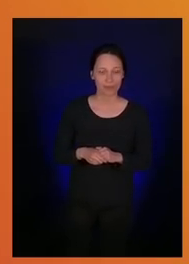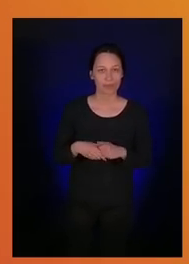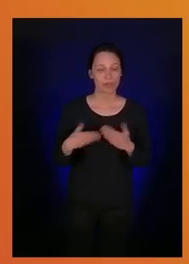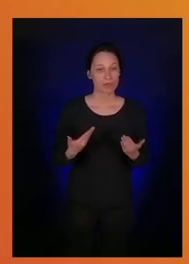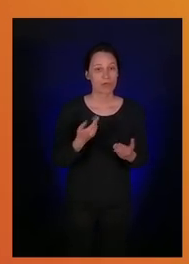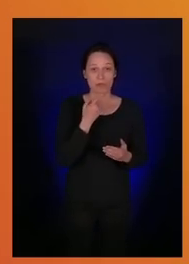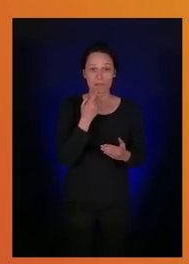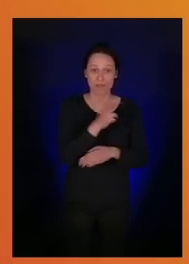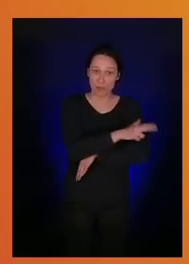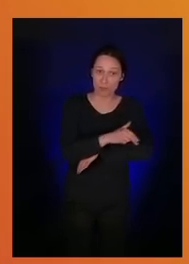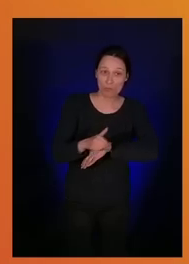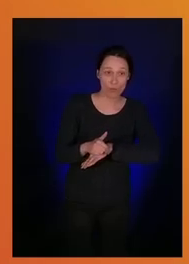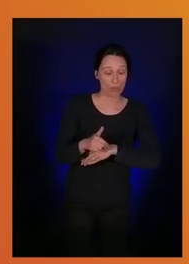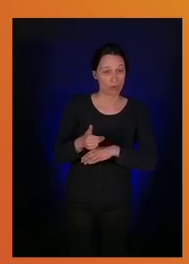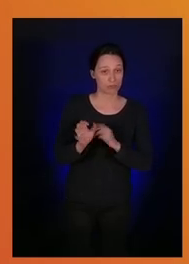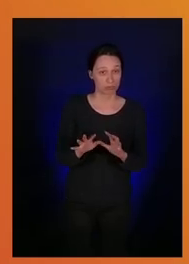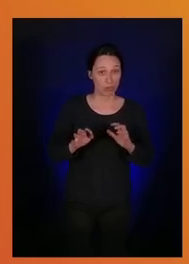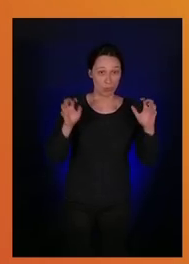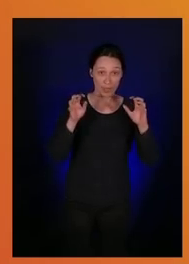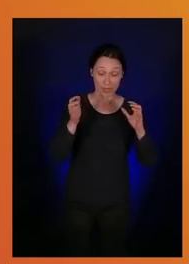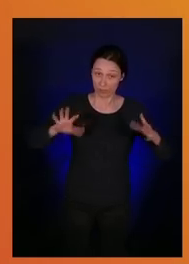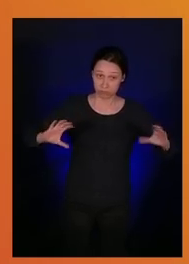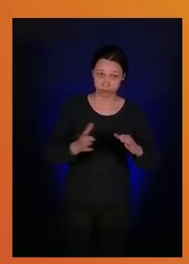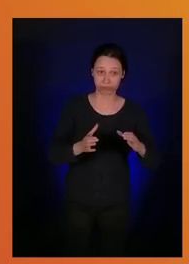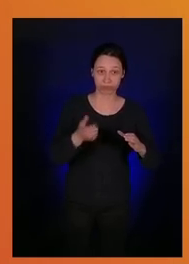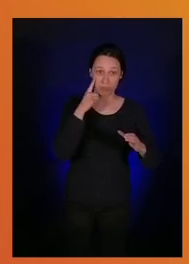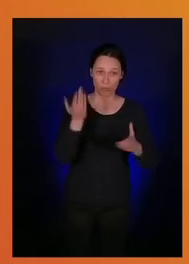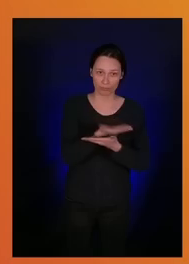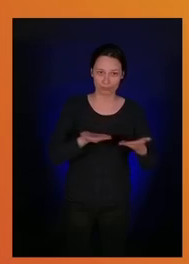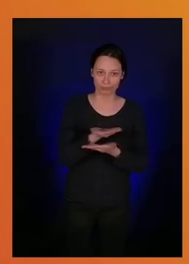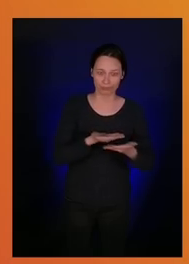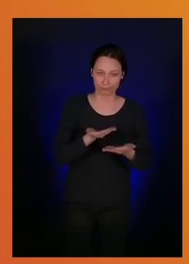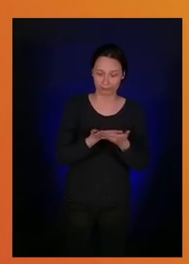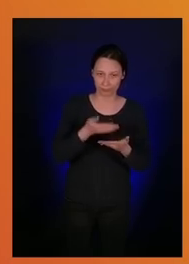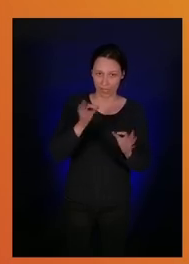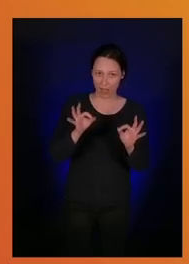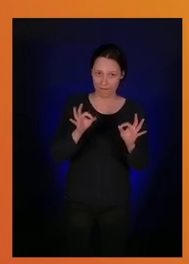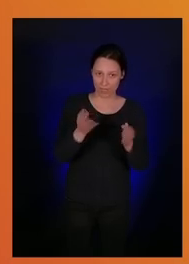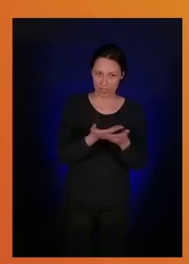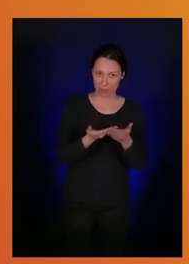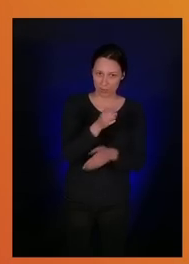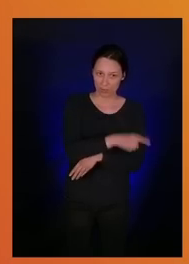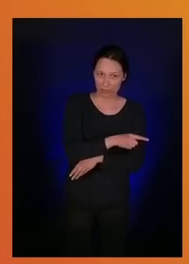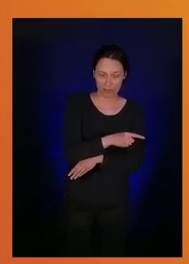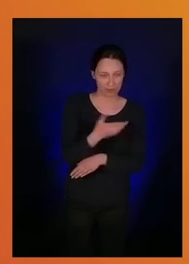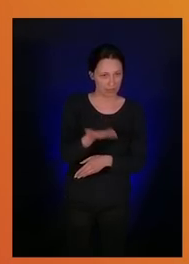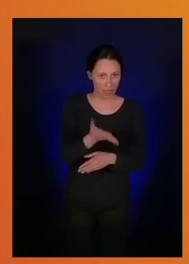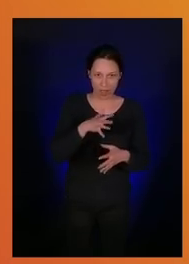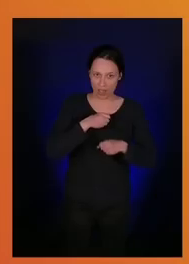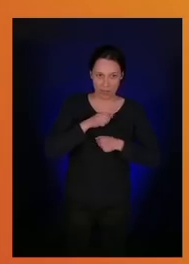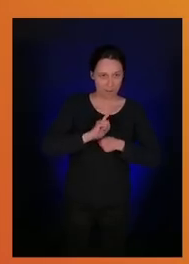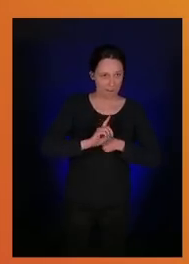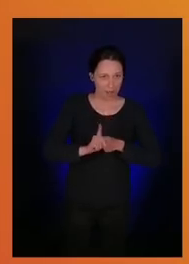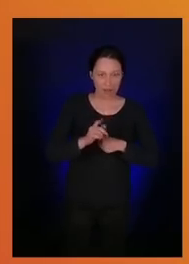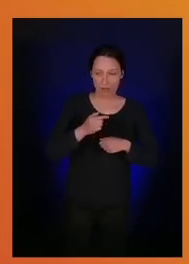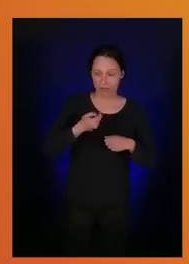se réunisse et décide au plus vite que ces décisions vont au-delà de l'admissible. Et on veut continuer à travailler.